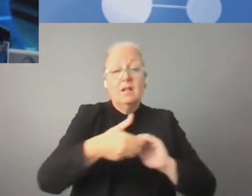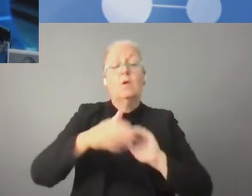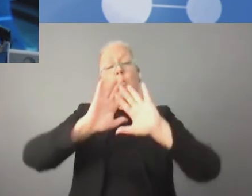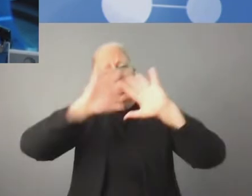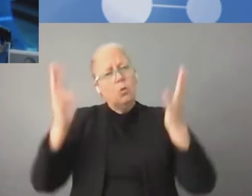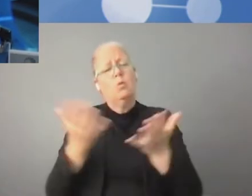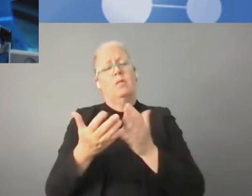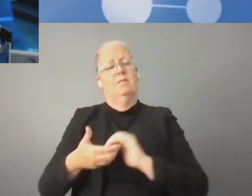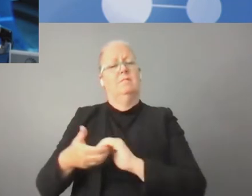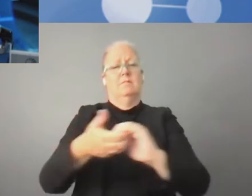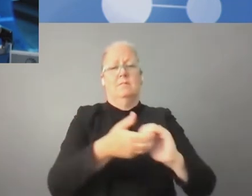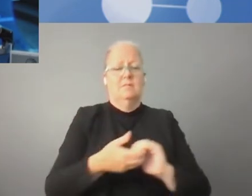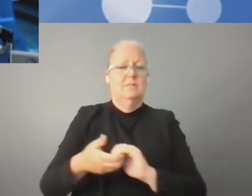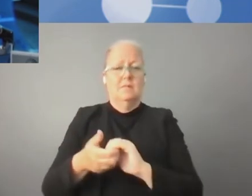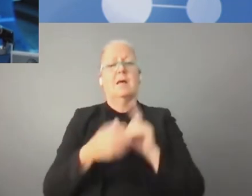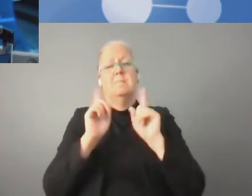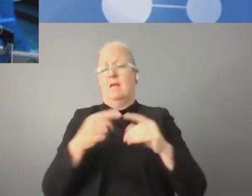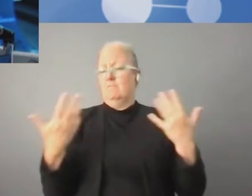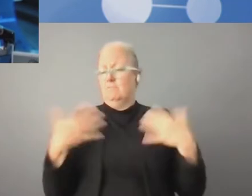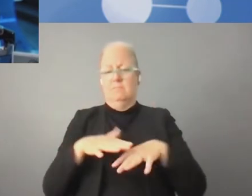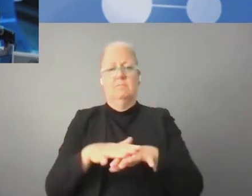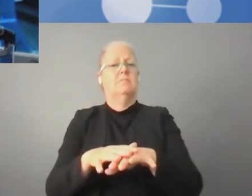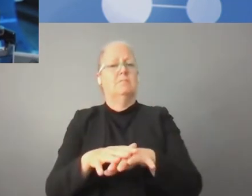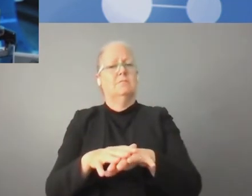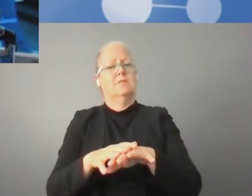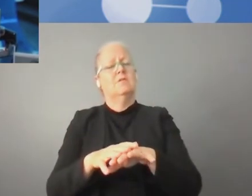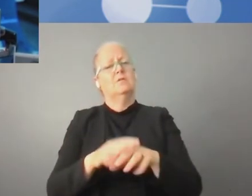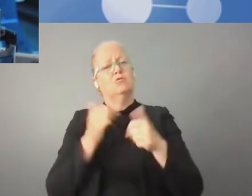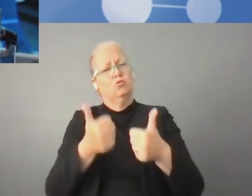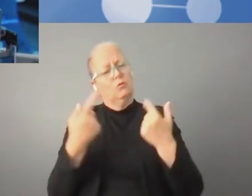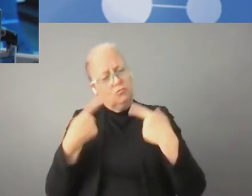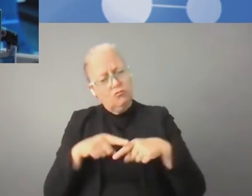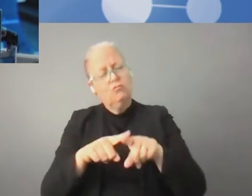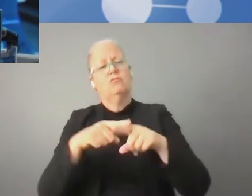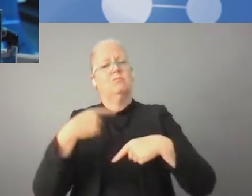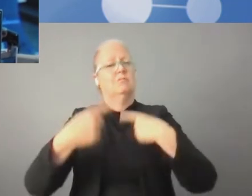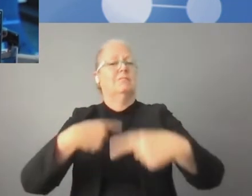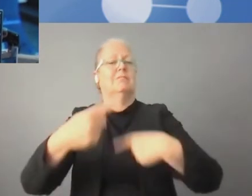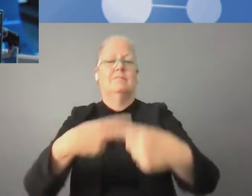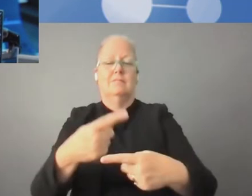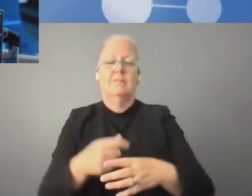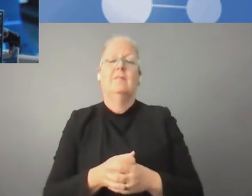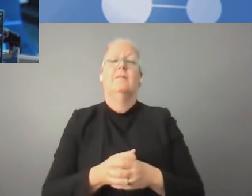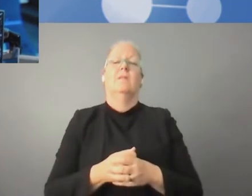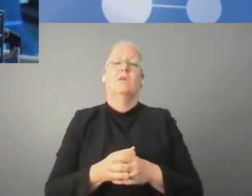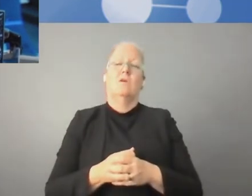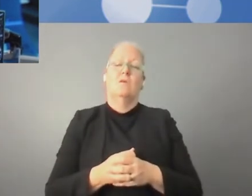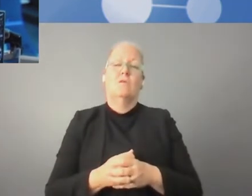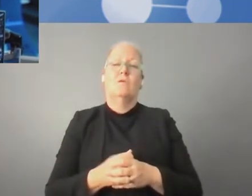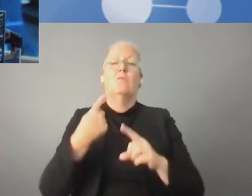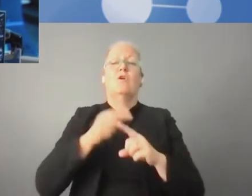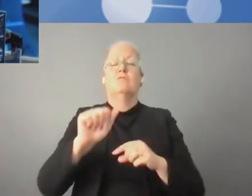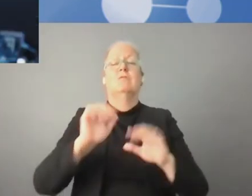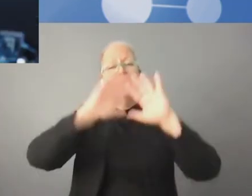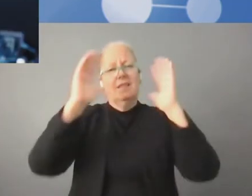术的解决方案的公司，在这个比赛的框架之内，我们跟那些公司提供非常多